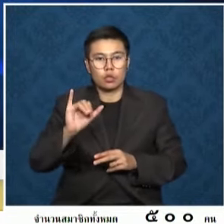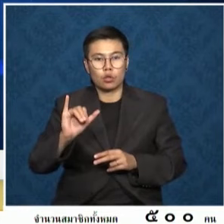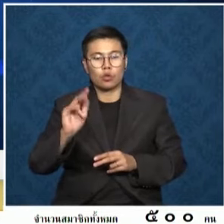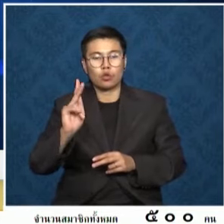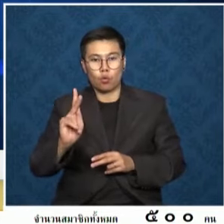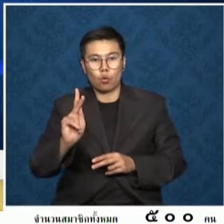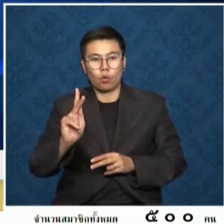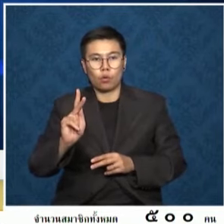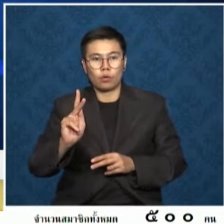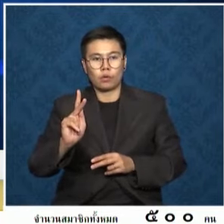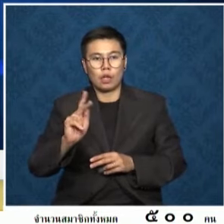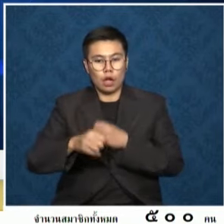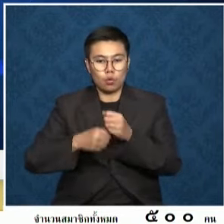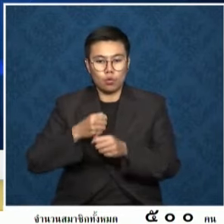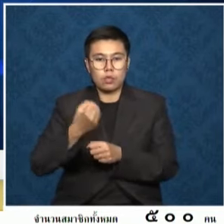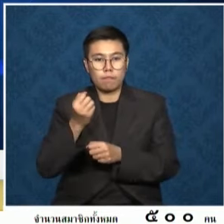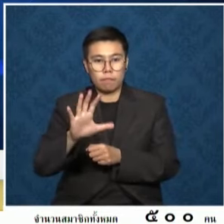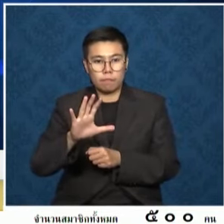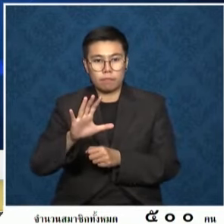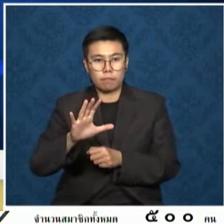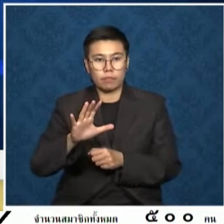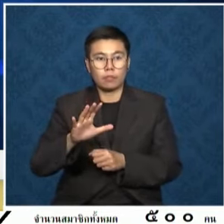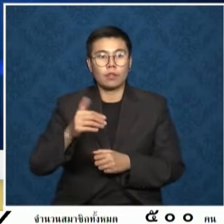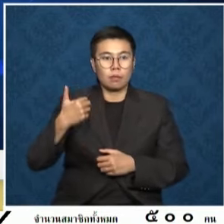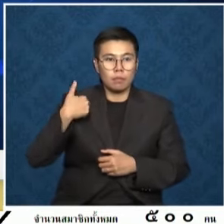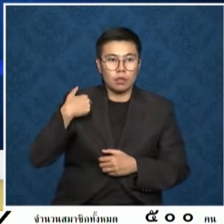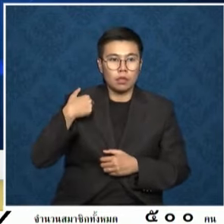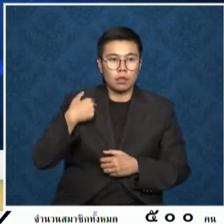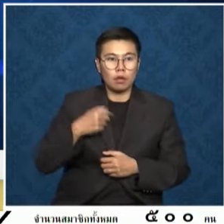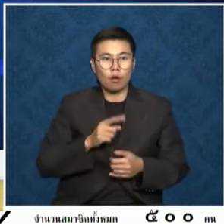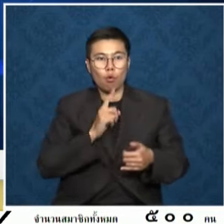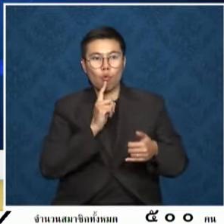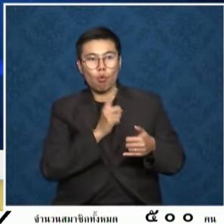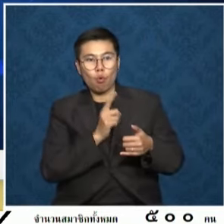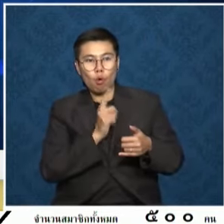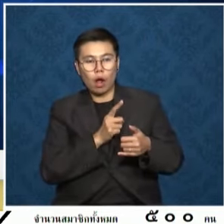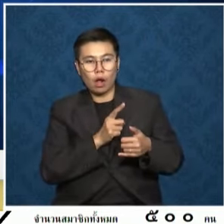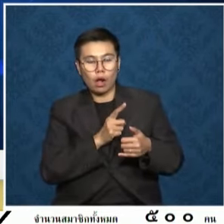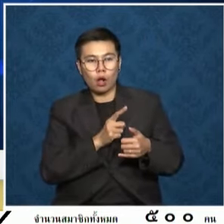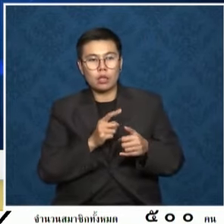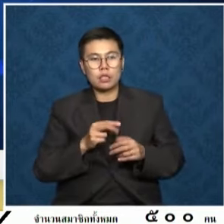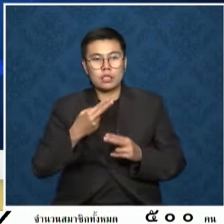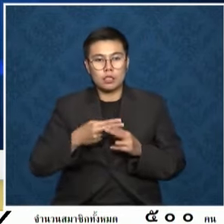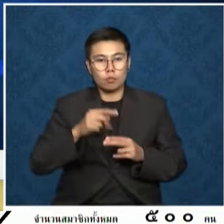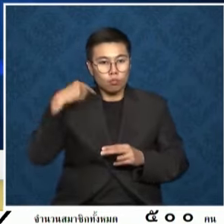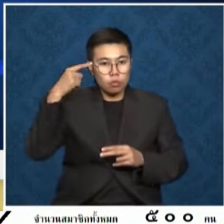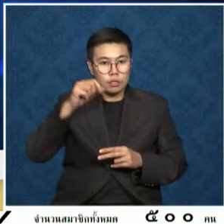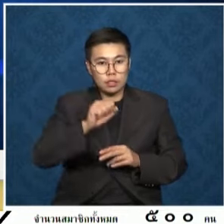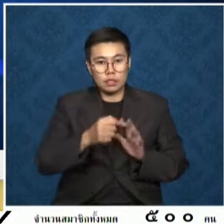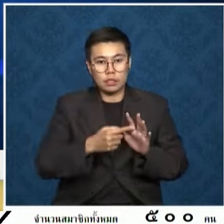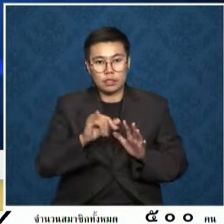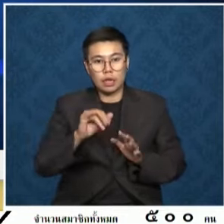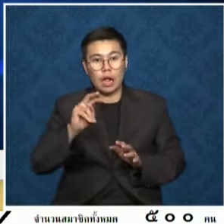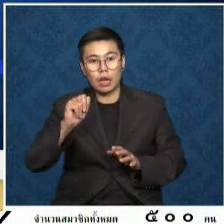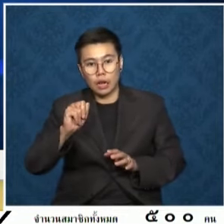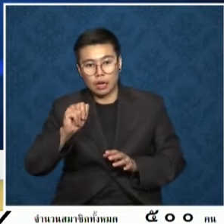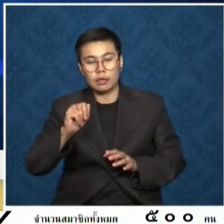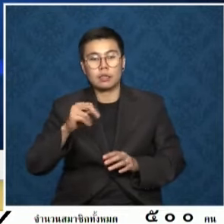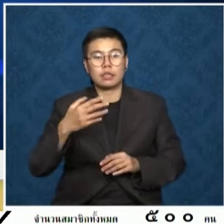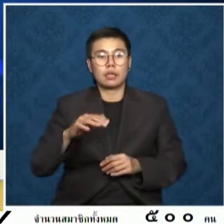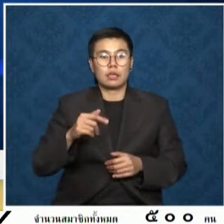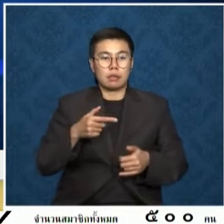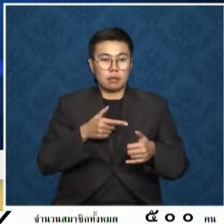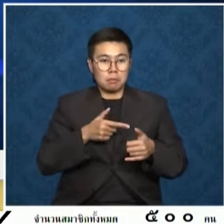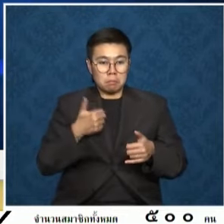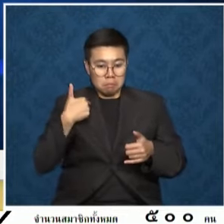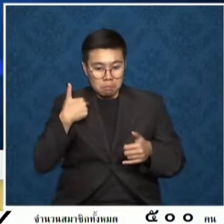ชภักดีที่ขู่จัดการคุณสายน้ำตามสไตล์อาชีวะปะทะก่อนค่อยคุยนี่คือกลุ่มคนที่จะ